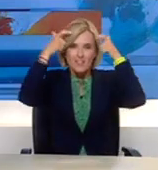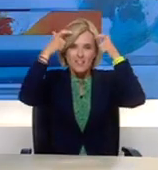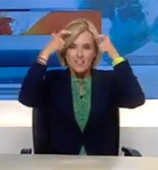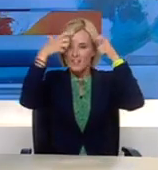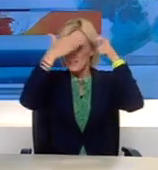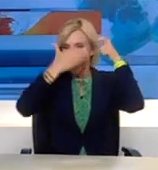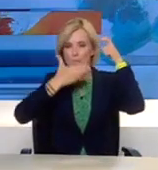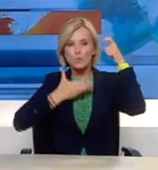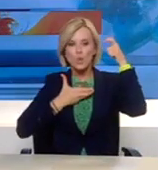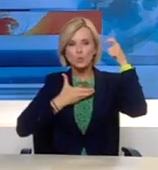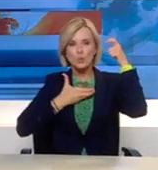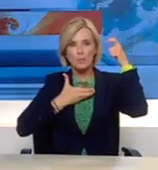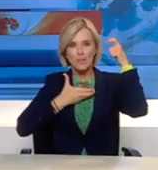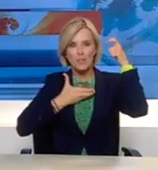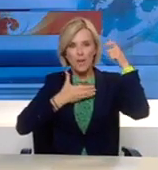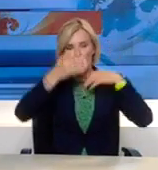παντού.